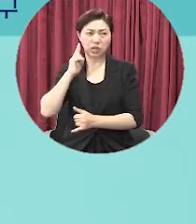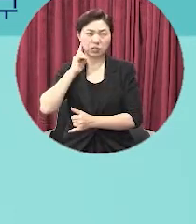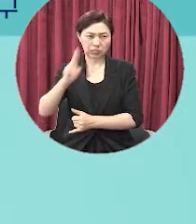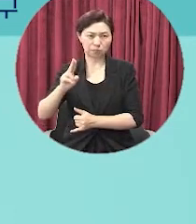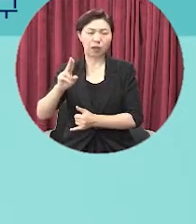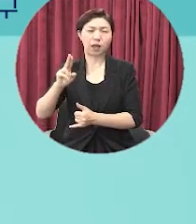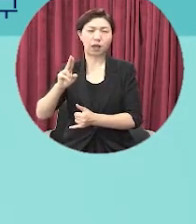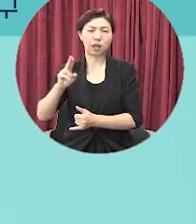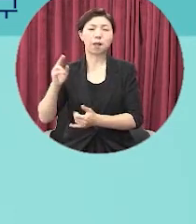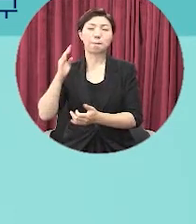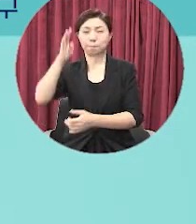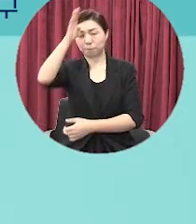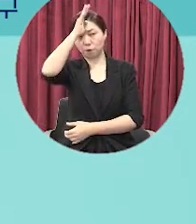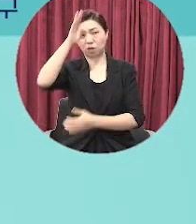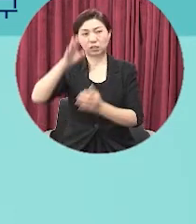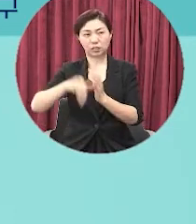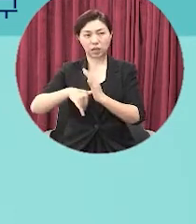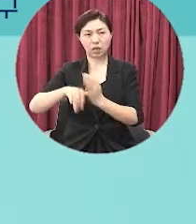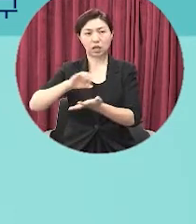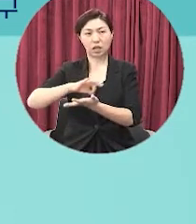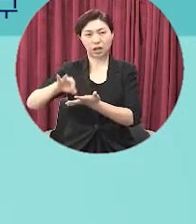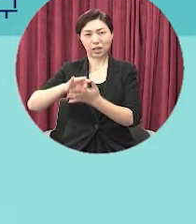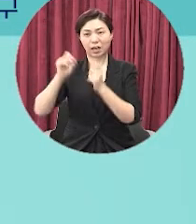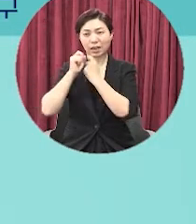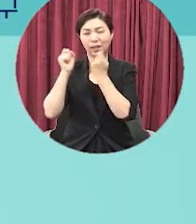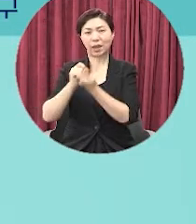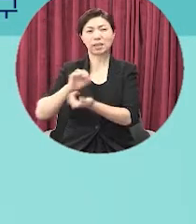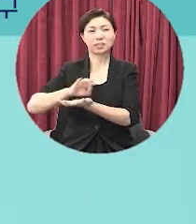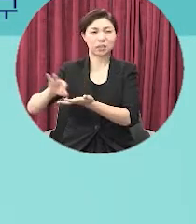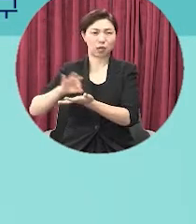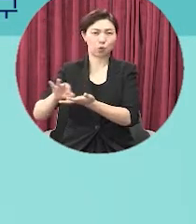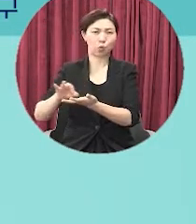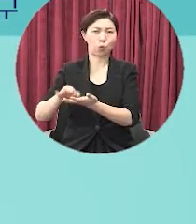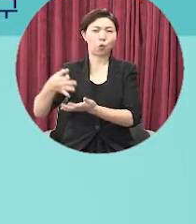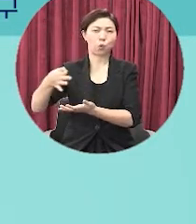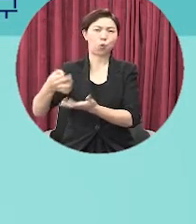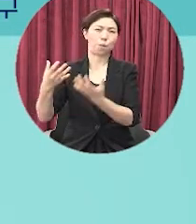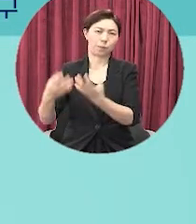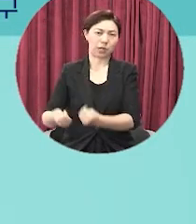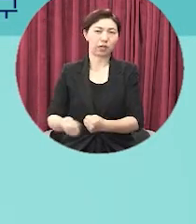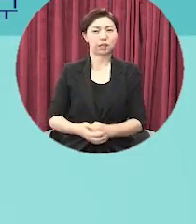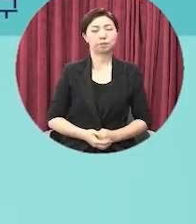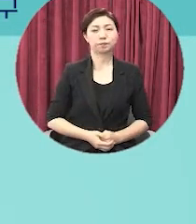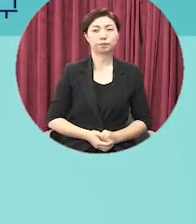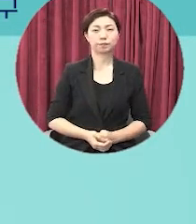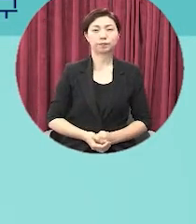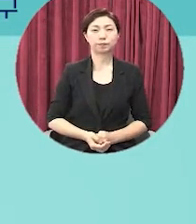총 진료비 와 본인부담금이 높게 지출 됨을 확인할 수 있었습니다